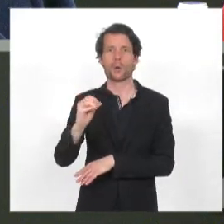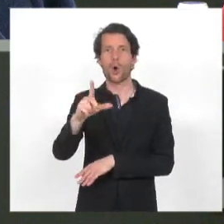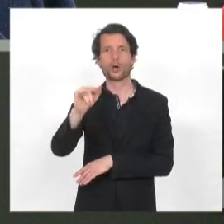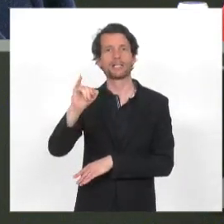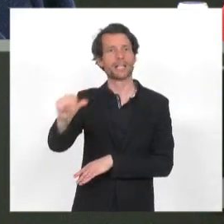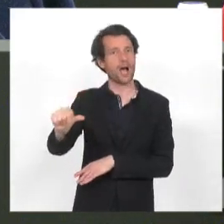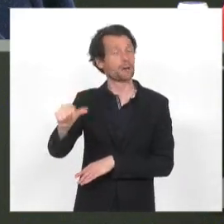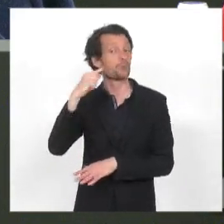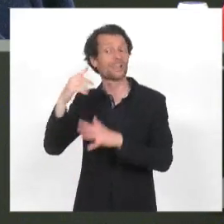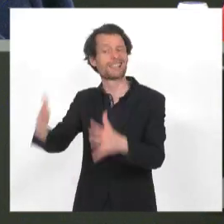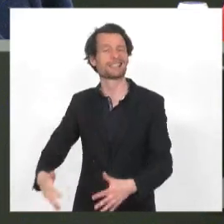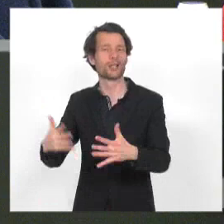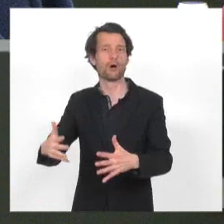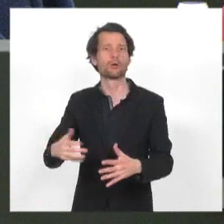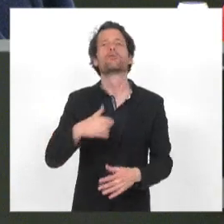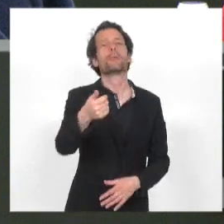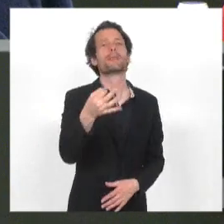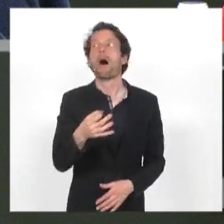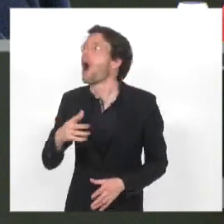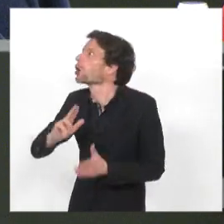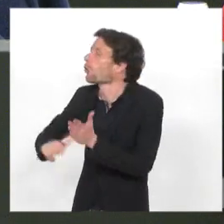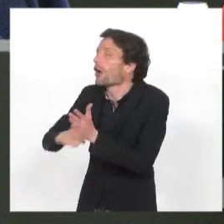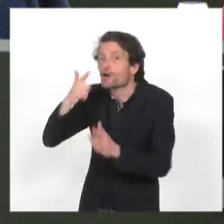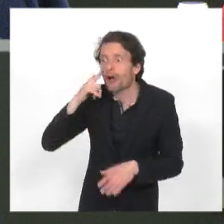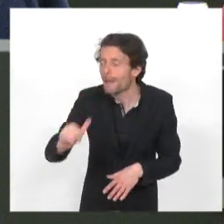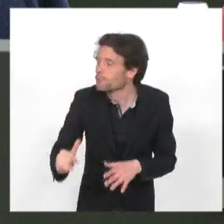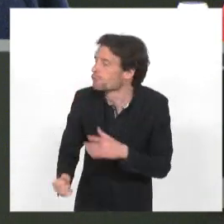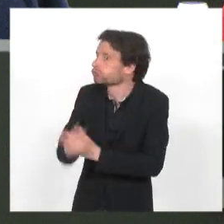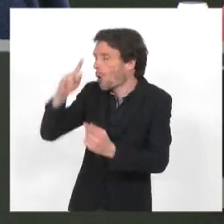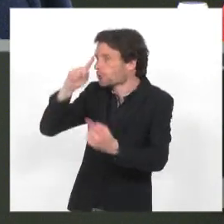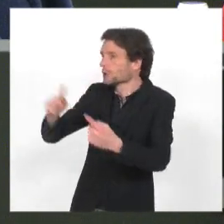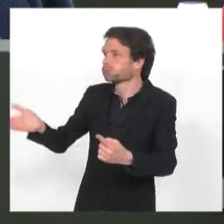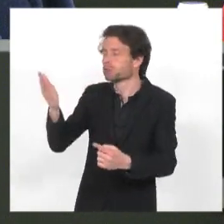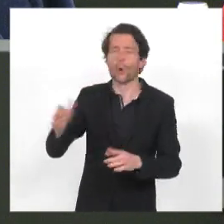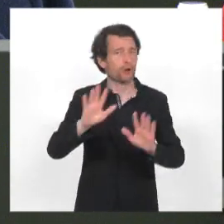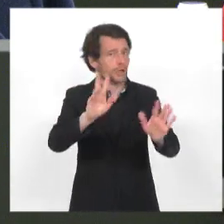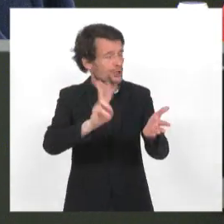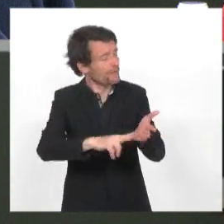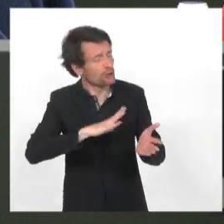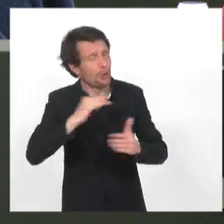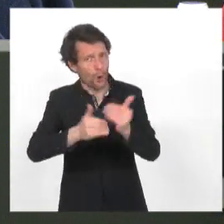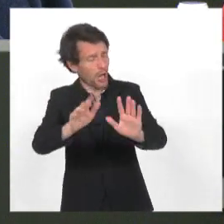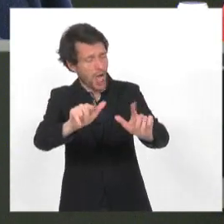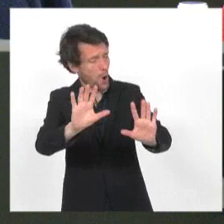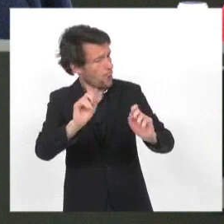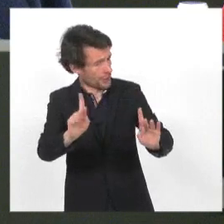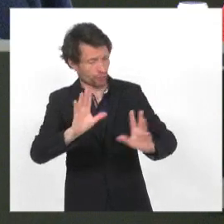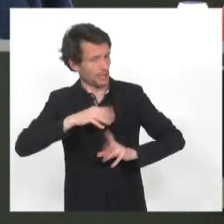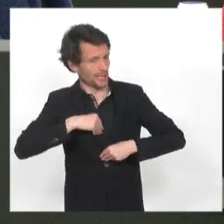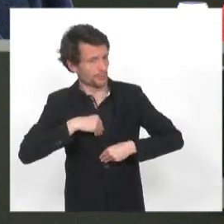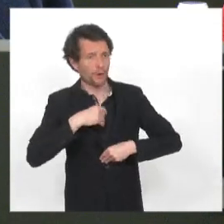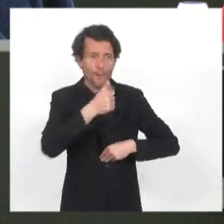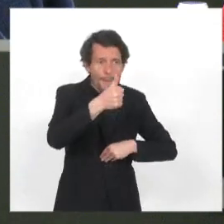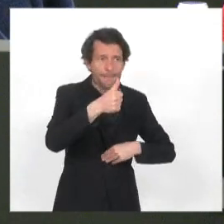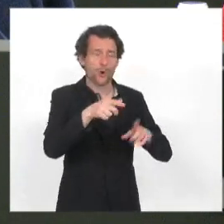comme totalement inédit et ambitieux. Alors, sans nier certaines avancées et les efforts menés par vos services et vous-même, monsieur